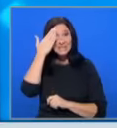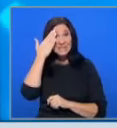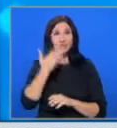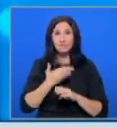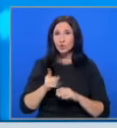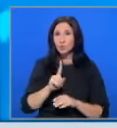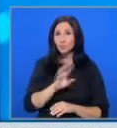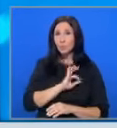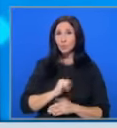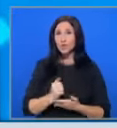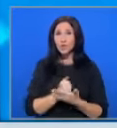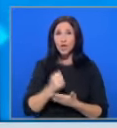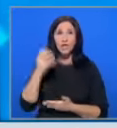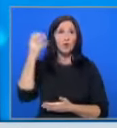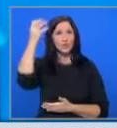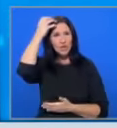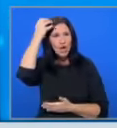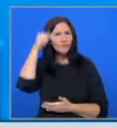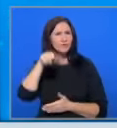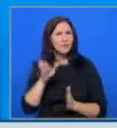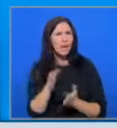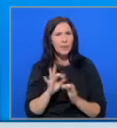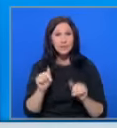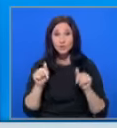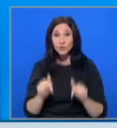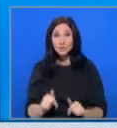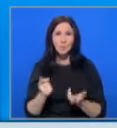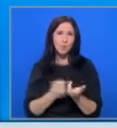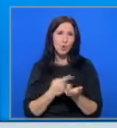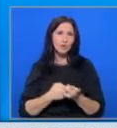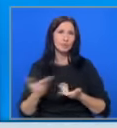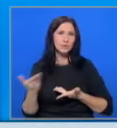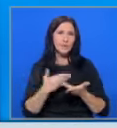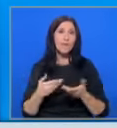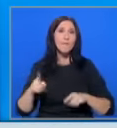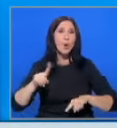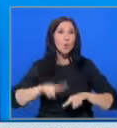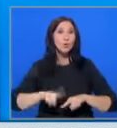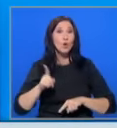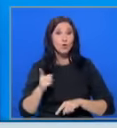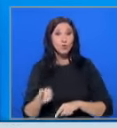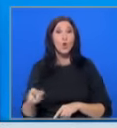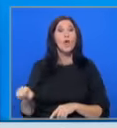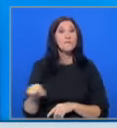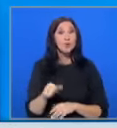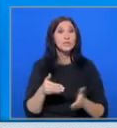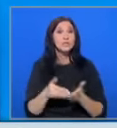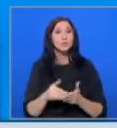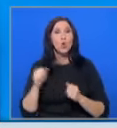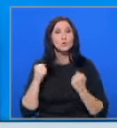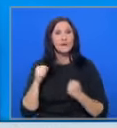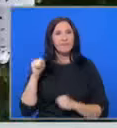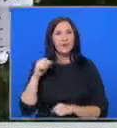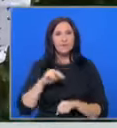още не може да получи лечение от държавата. Това стана ясно днес на поредното заседание по делото, което той води срещу здравната каса в